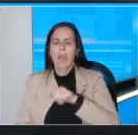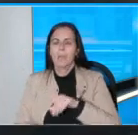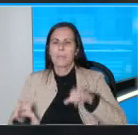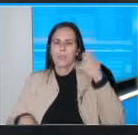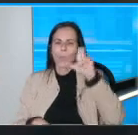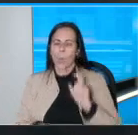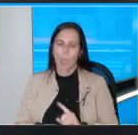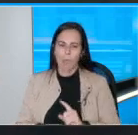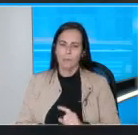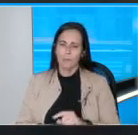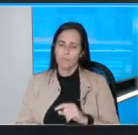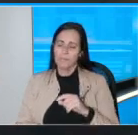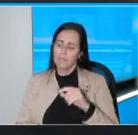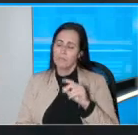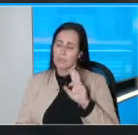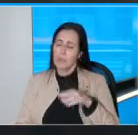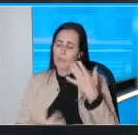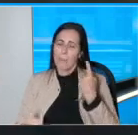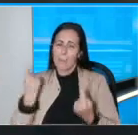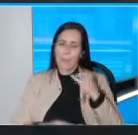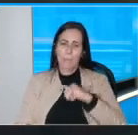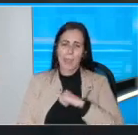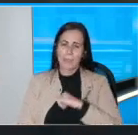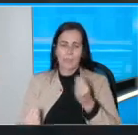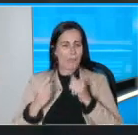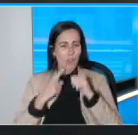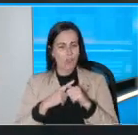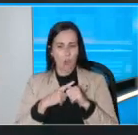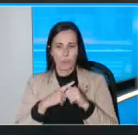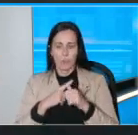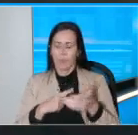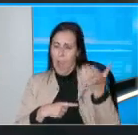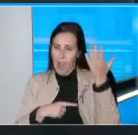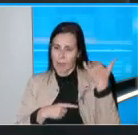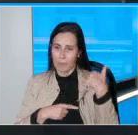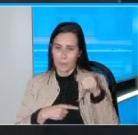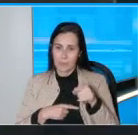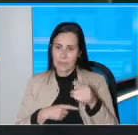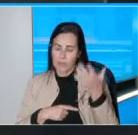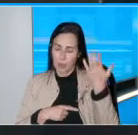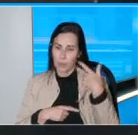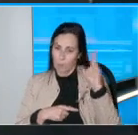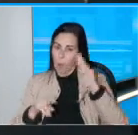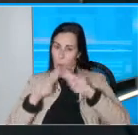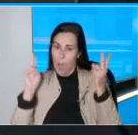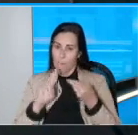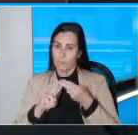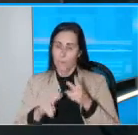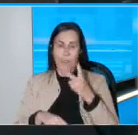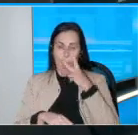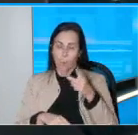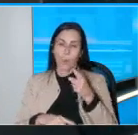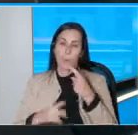בארדואן עצמו? אז אפשר לציין כמה מקרים מעניינים. דבר ראשון היה אבל זה היה יותר עולמי, אגב. ראו